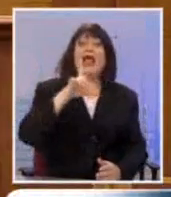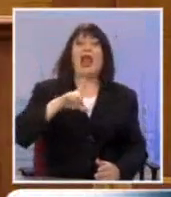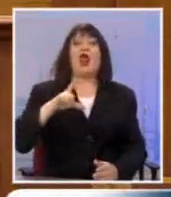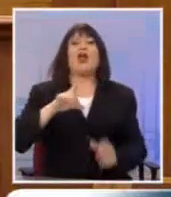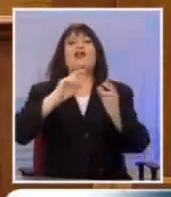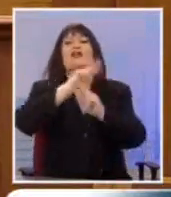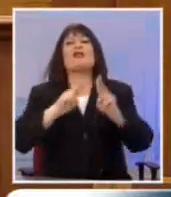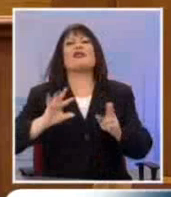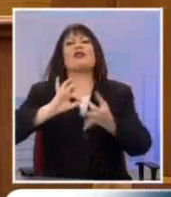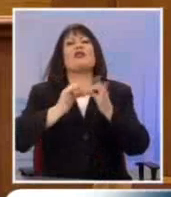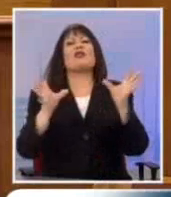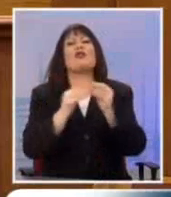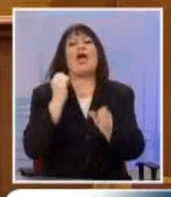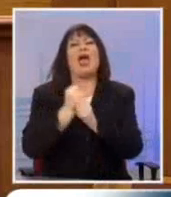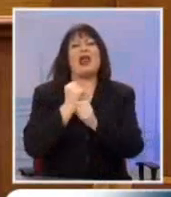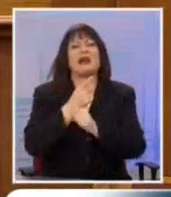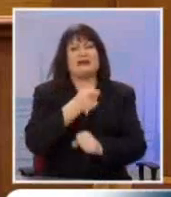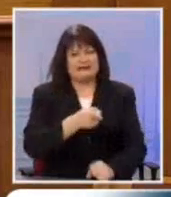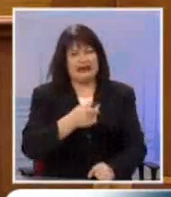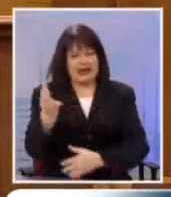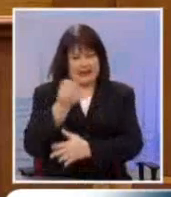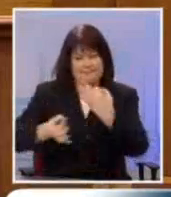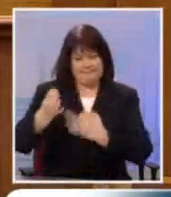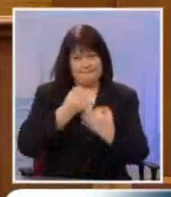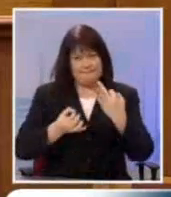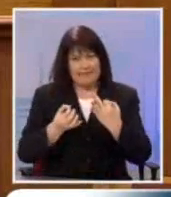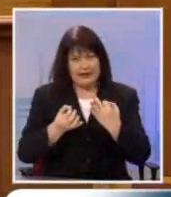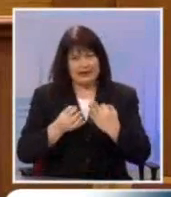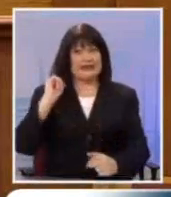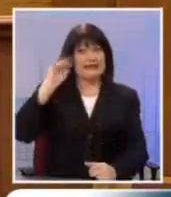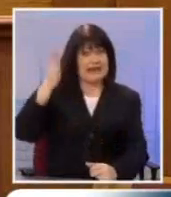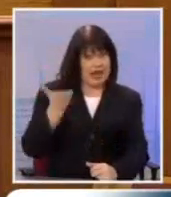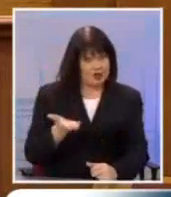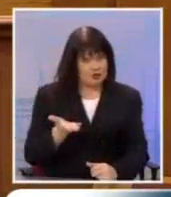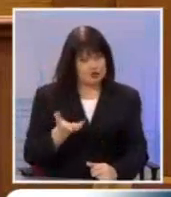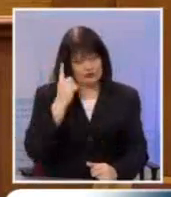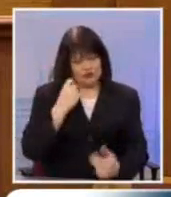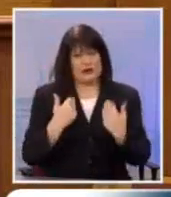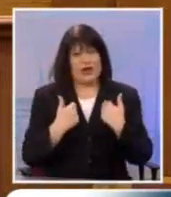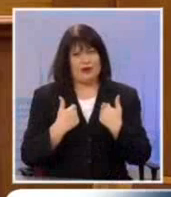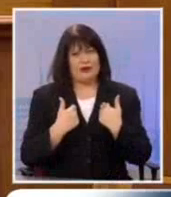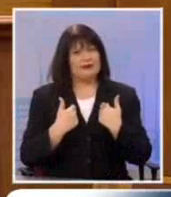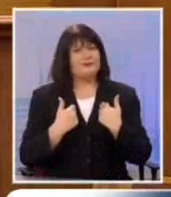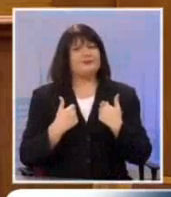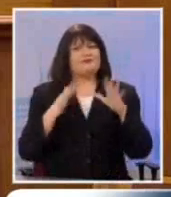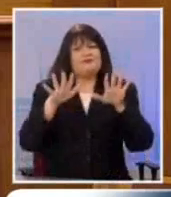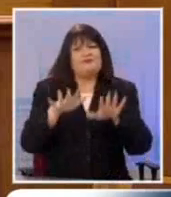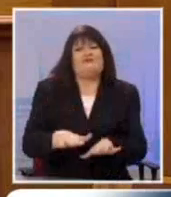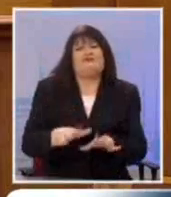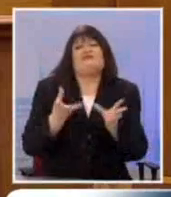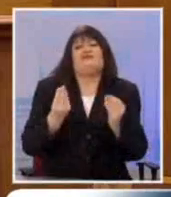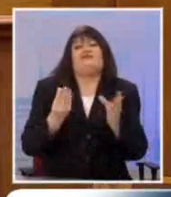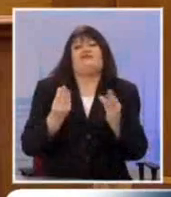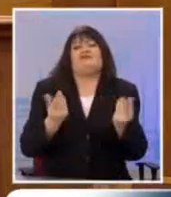Διεθνής Οργανισμός Εργασίας, που εξήγησε για όλους τους ξένους, κάτι που ξέραμε, πόσο μεγάλη είναι η ανεργία, πόσο